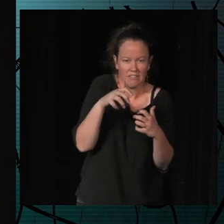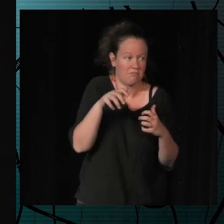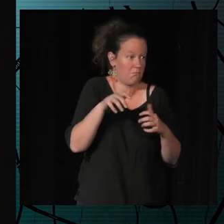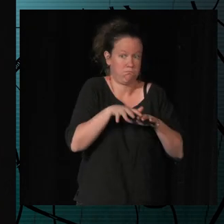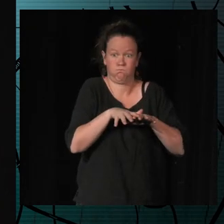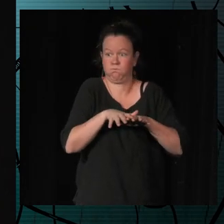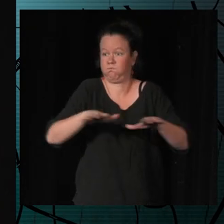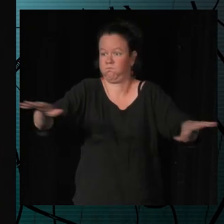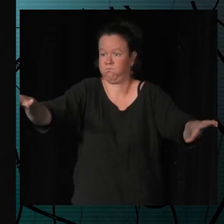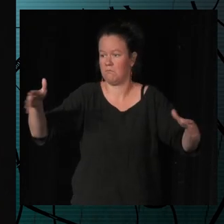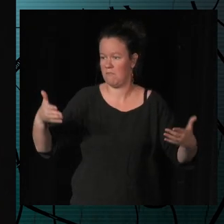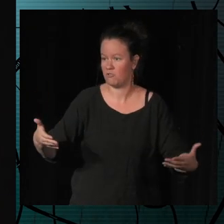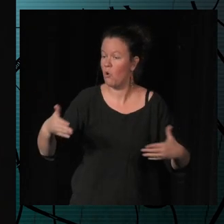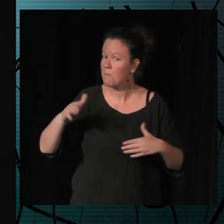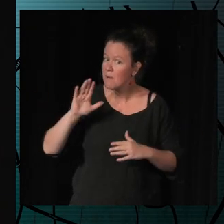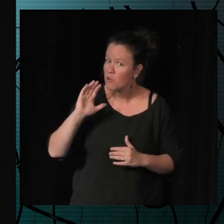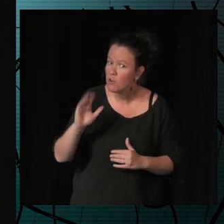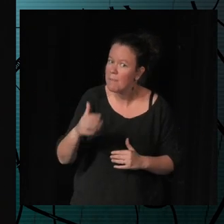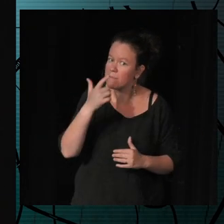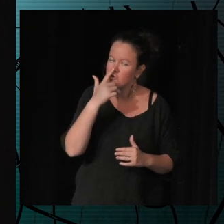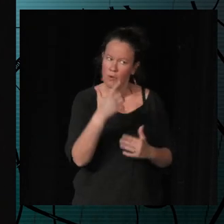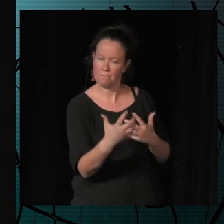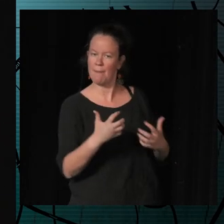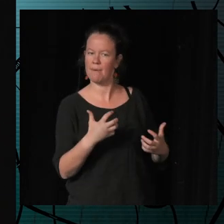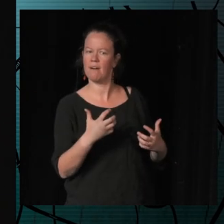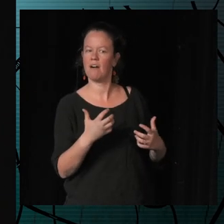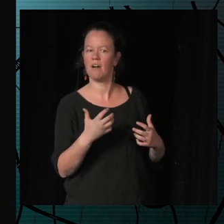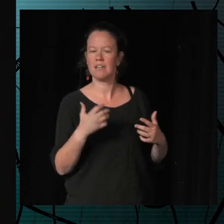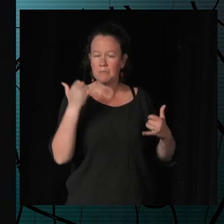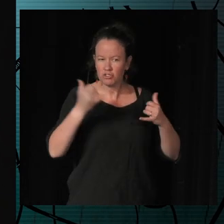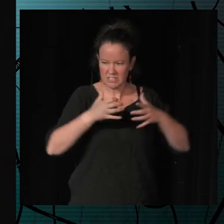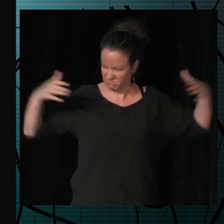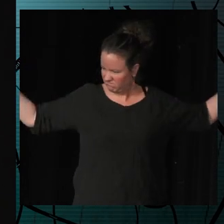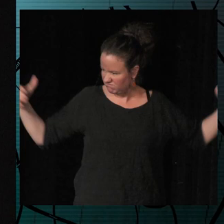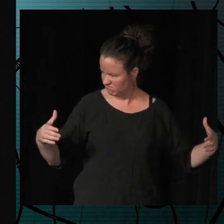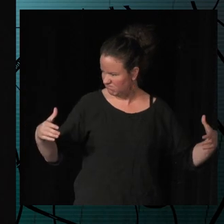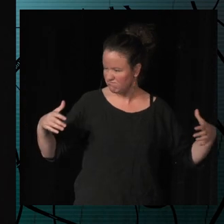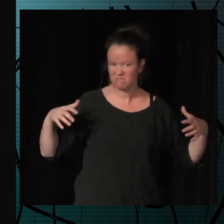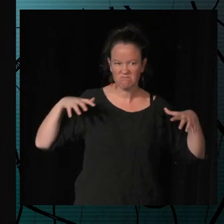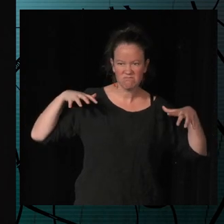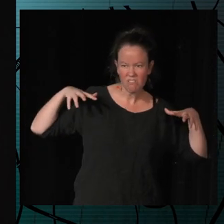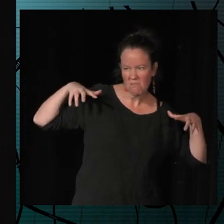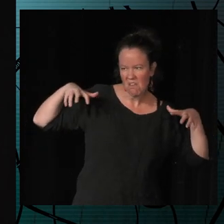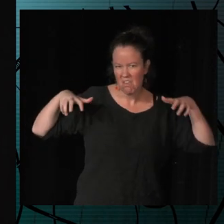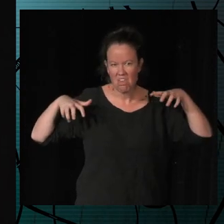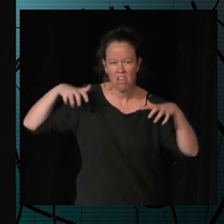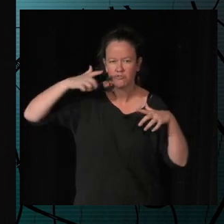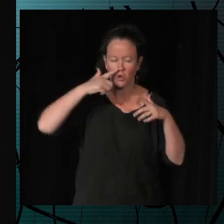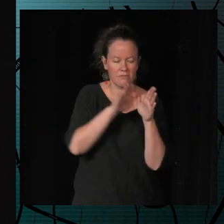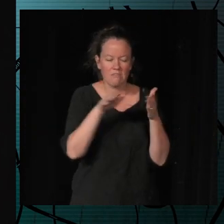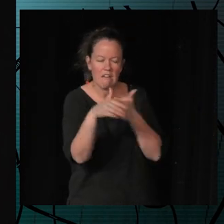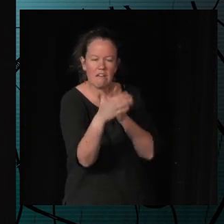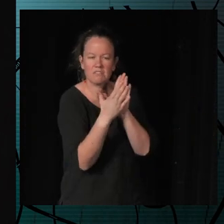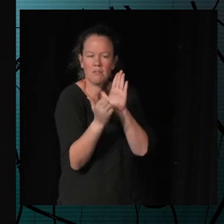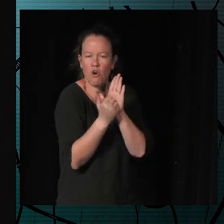pas qu'elle est perdue de son impact cette masse qui est le zombie on sait ce que ça représente le consumérisme ça ça